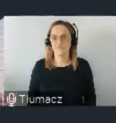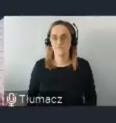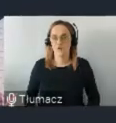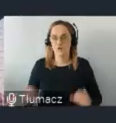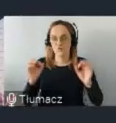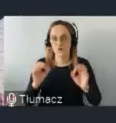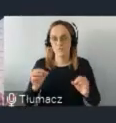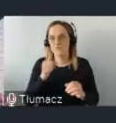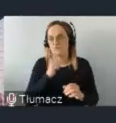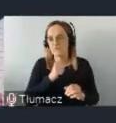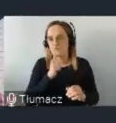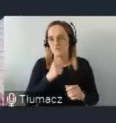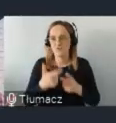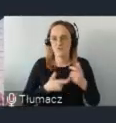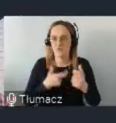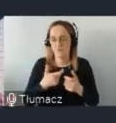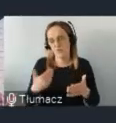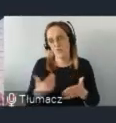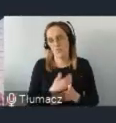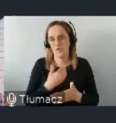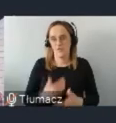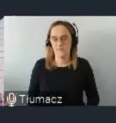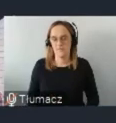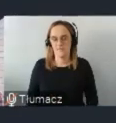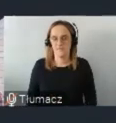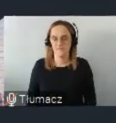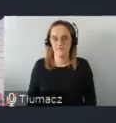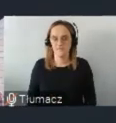Dobrze, muszę jeszcze raz chyba to zrobić.